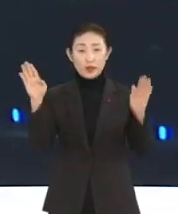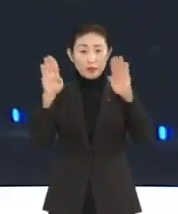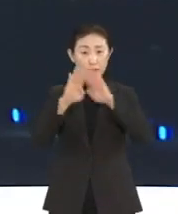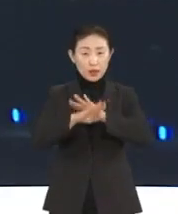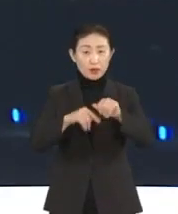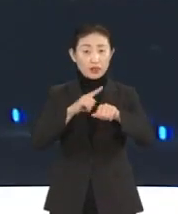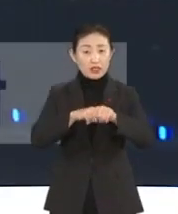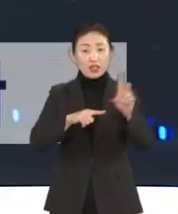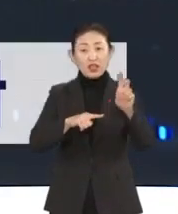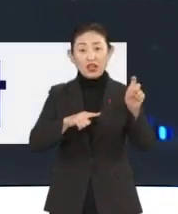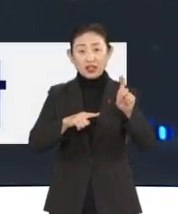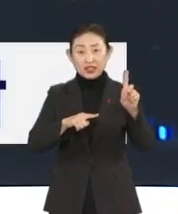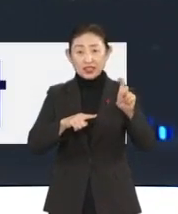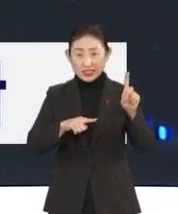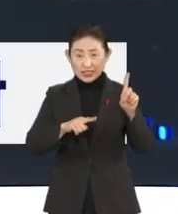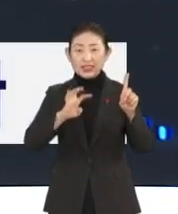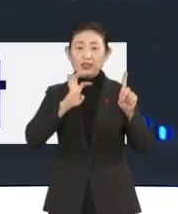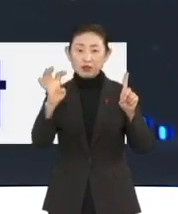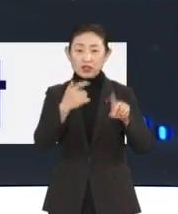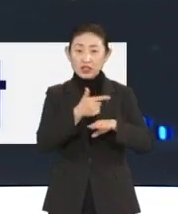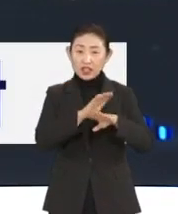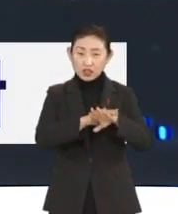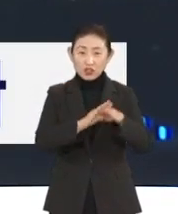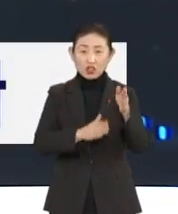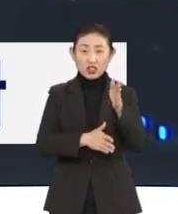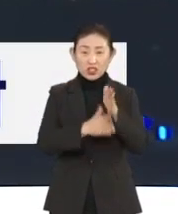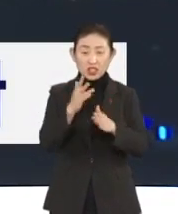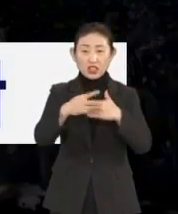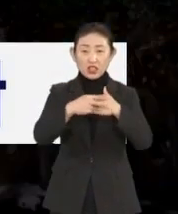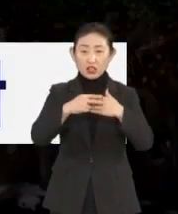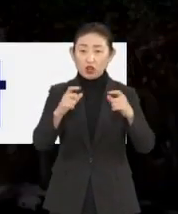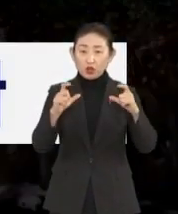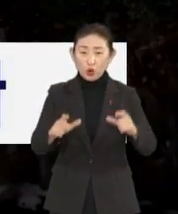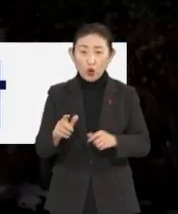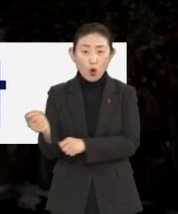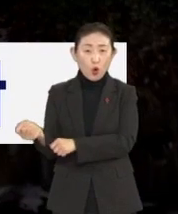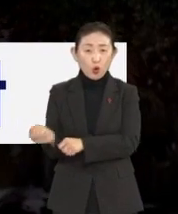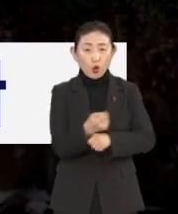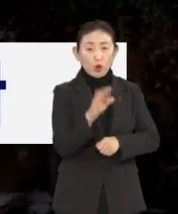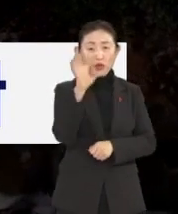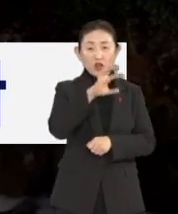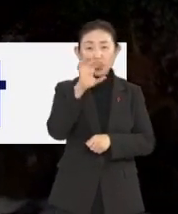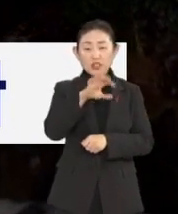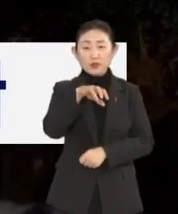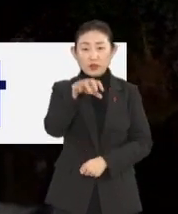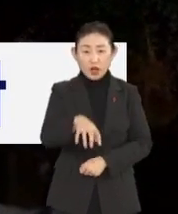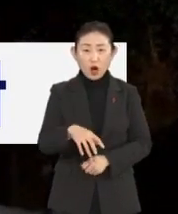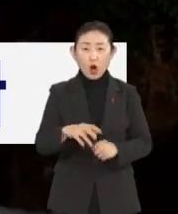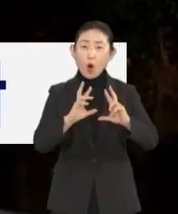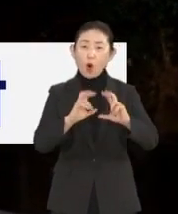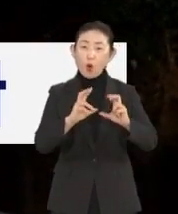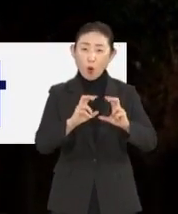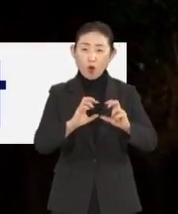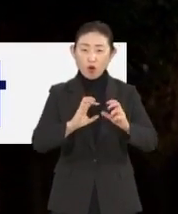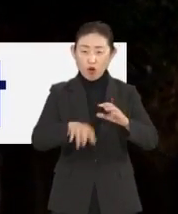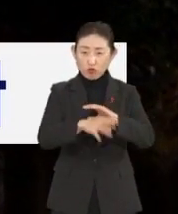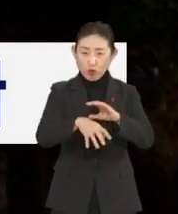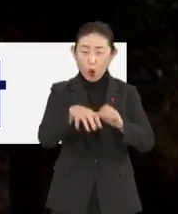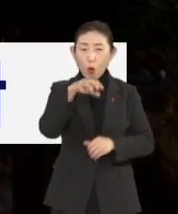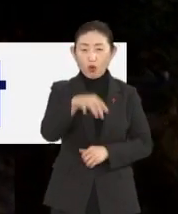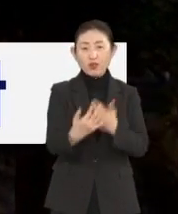어젯밤 11시 40분쯤 대전시 대덕구 와동의 한 골프연습장 골프공 세척실에서 화제가 발생해